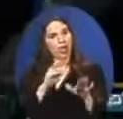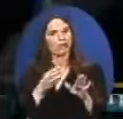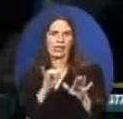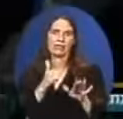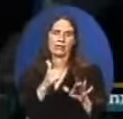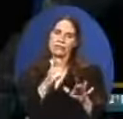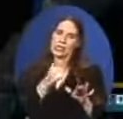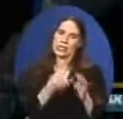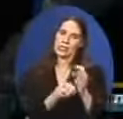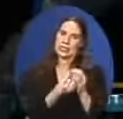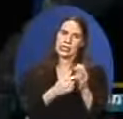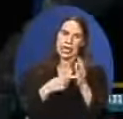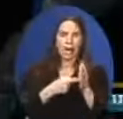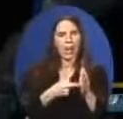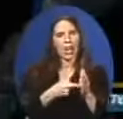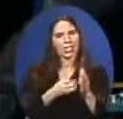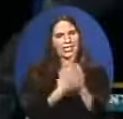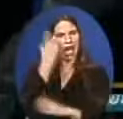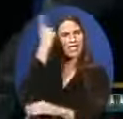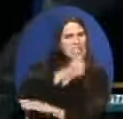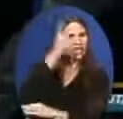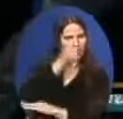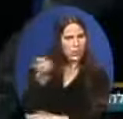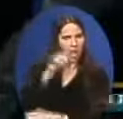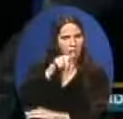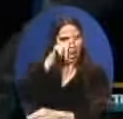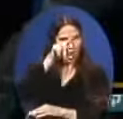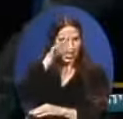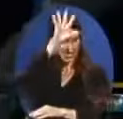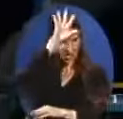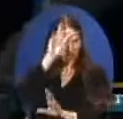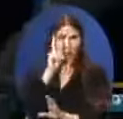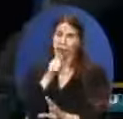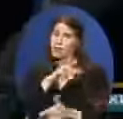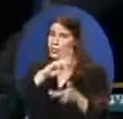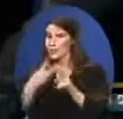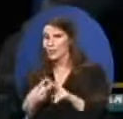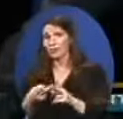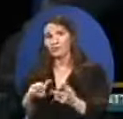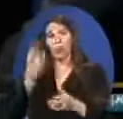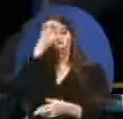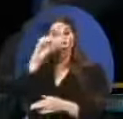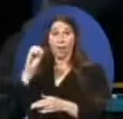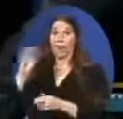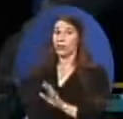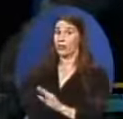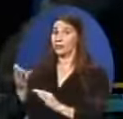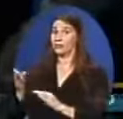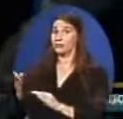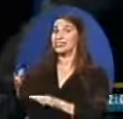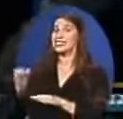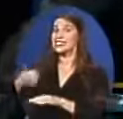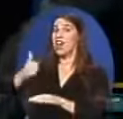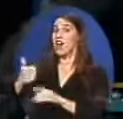הסנקציות בלחץ בעולם והסנקציות שהושתו על איראן. מאידך, הנשיא אובמה ממנה צ'ק הייגל, שאת